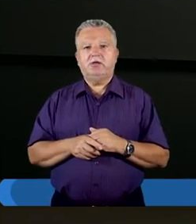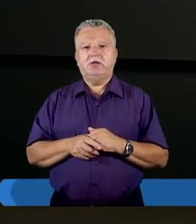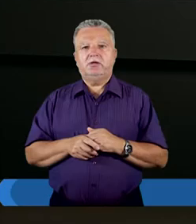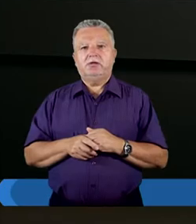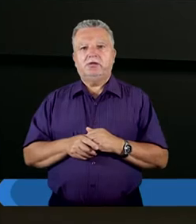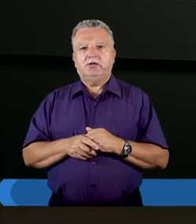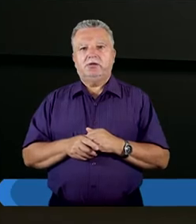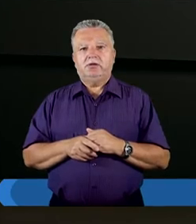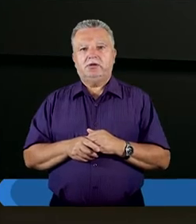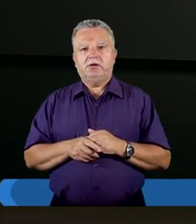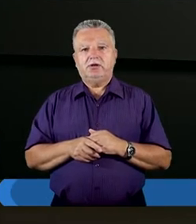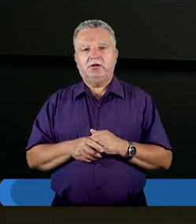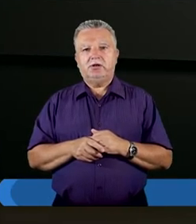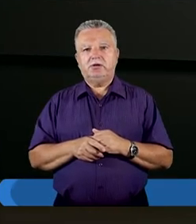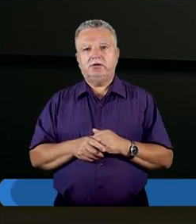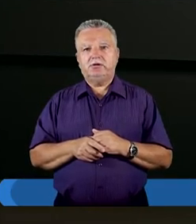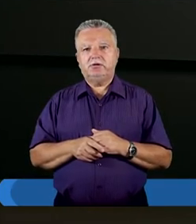momencie powrotu Pana Jezusa.